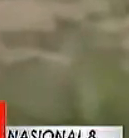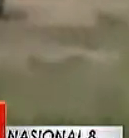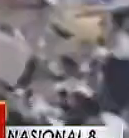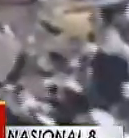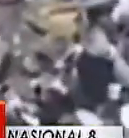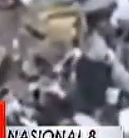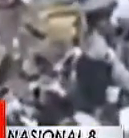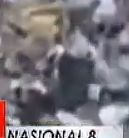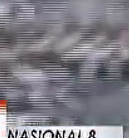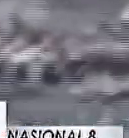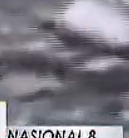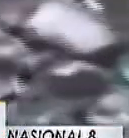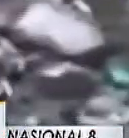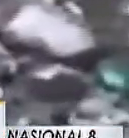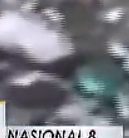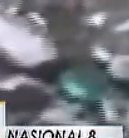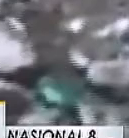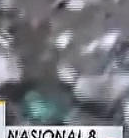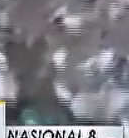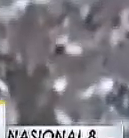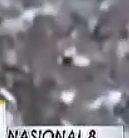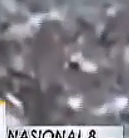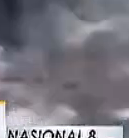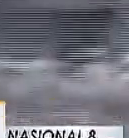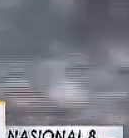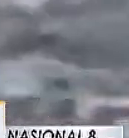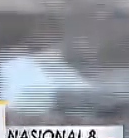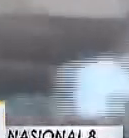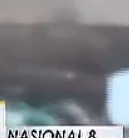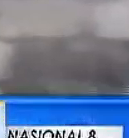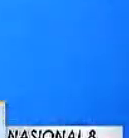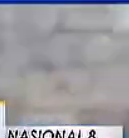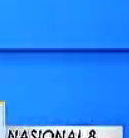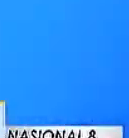Malaysia kutuk serangan pengganas di Sultan Ahmed, Turki.